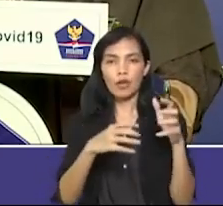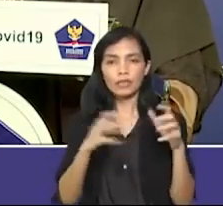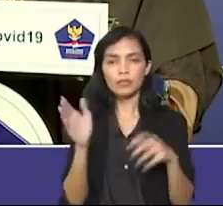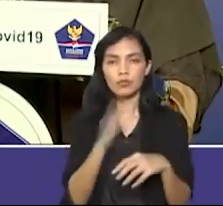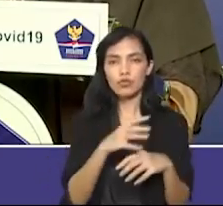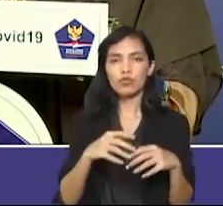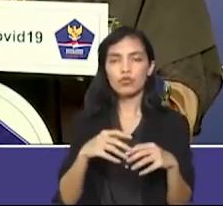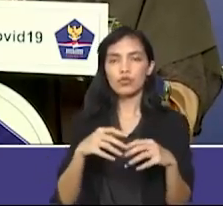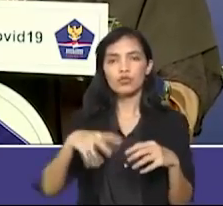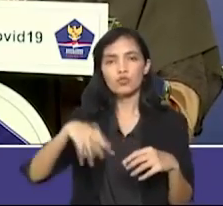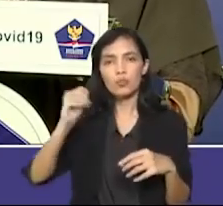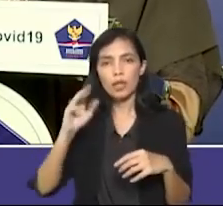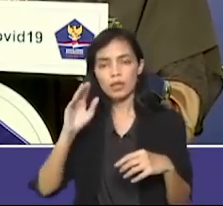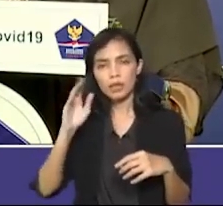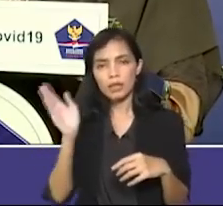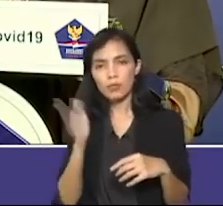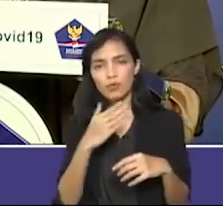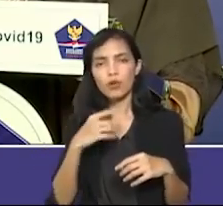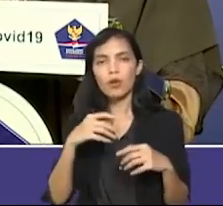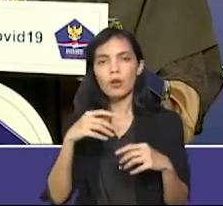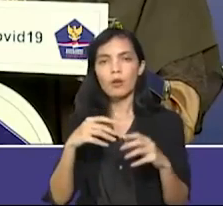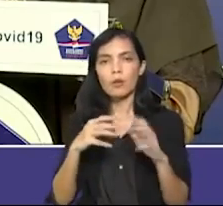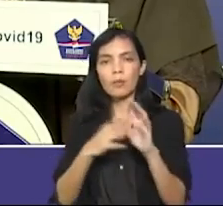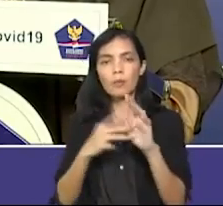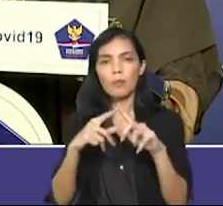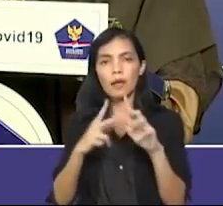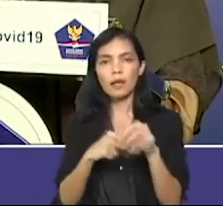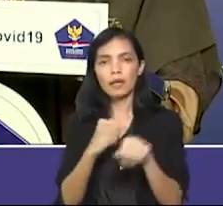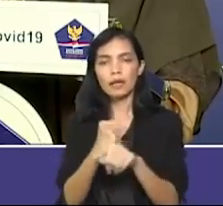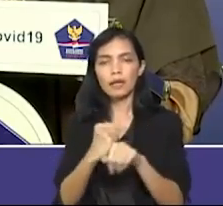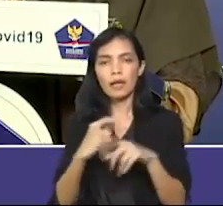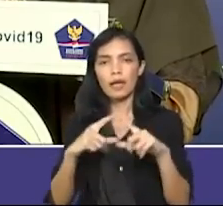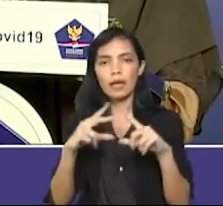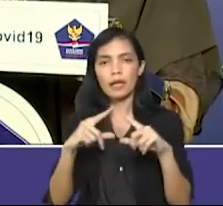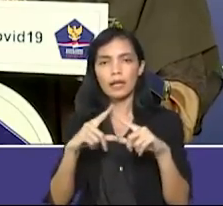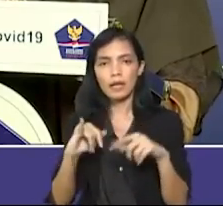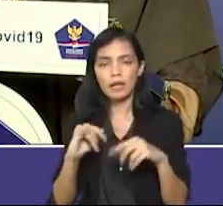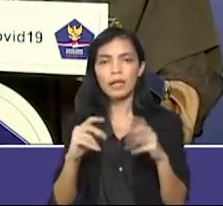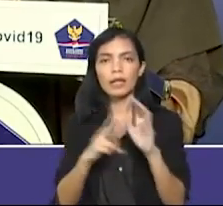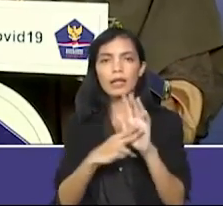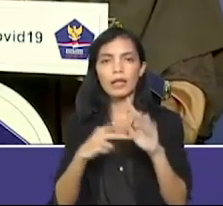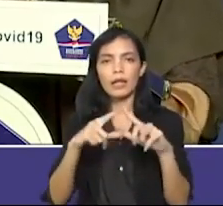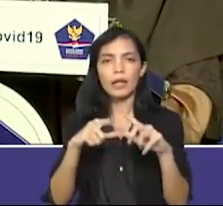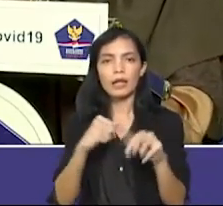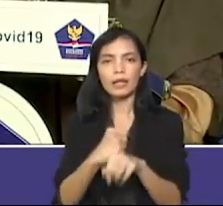Sumba Timur Manggarai Ende Manggarai Barat